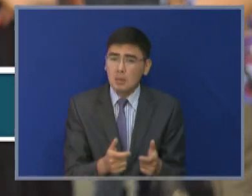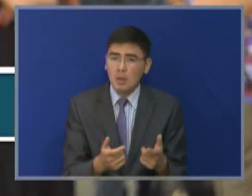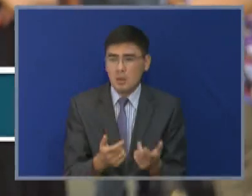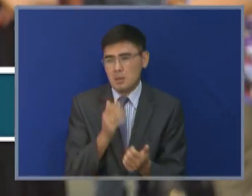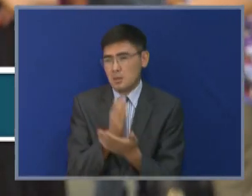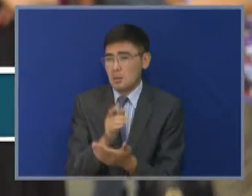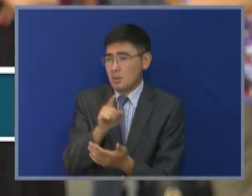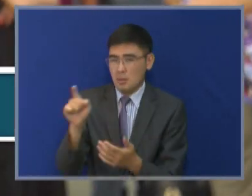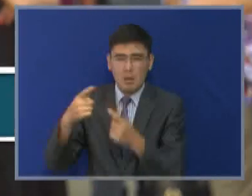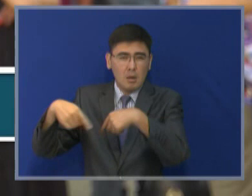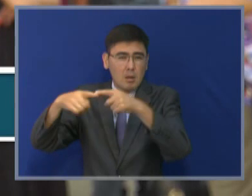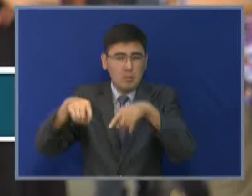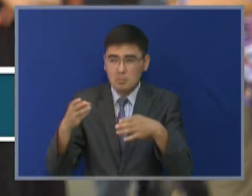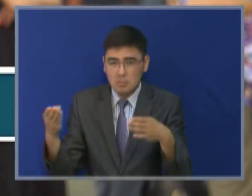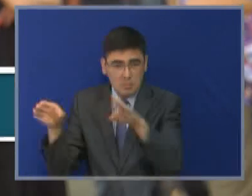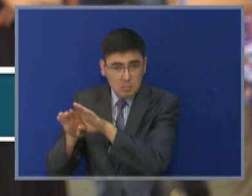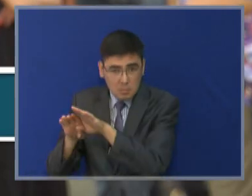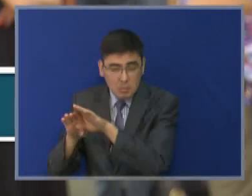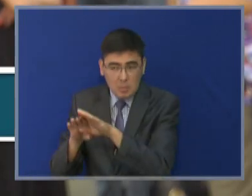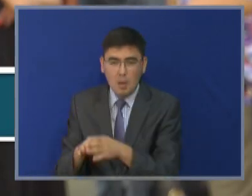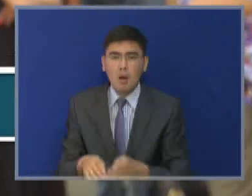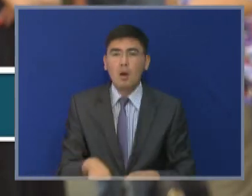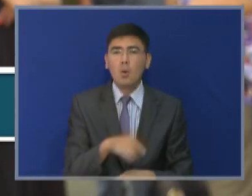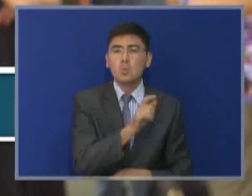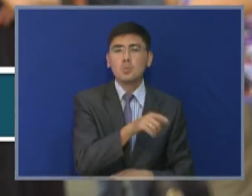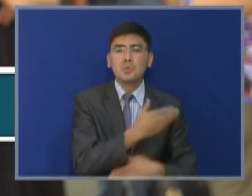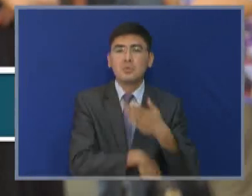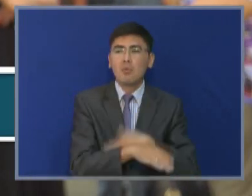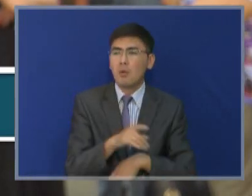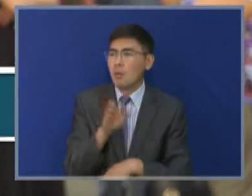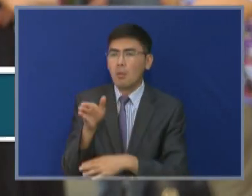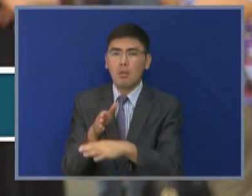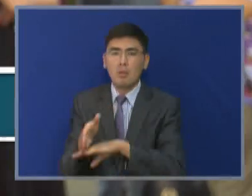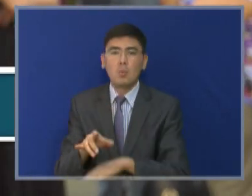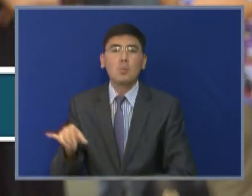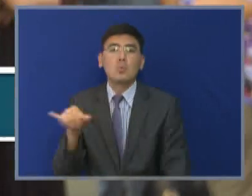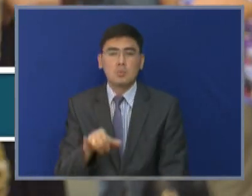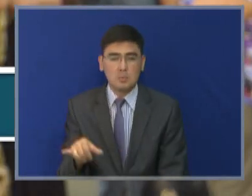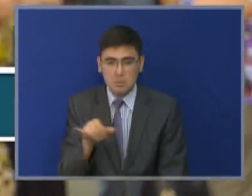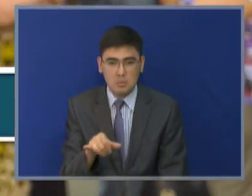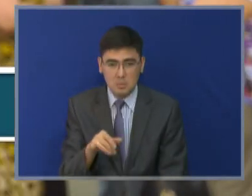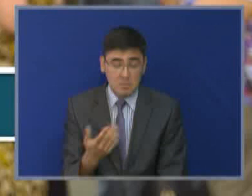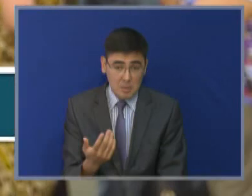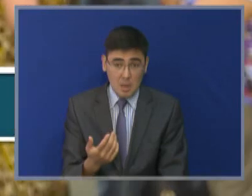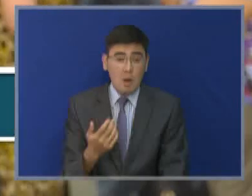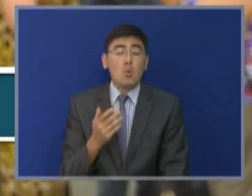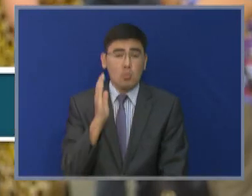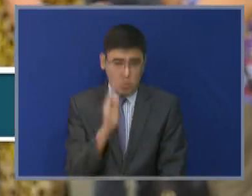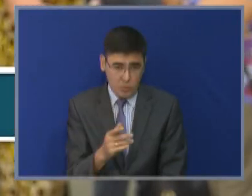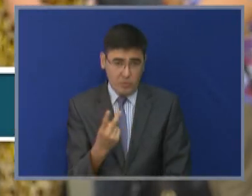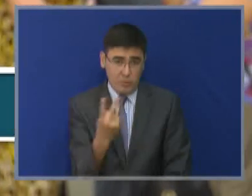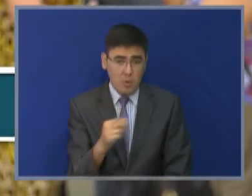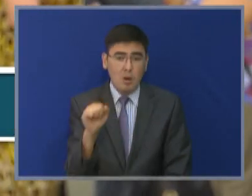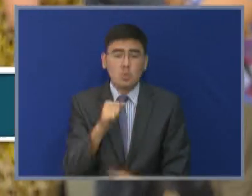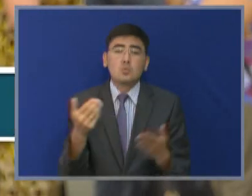Мысалы, кейбір көп мекемелер жабық тұр. Мекемелерді қазір карантин біткеннен кейін, екінші тамыздан бастап келісім шарт жасалып, ары